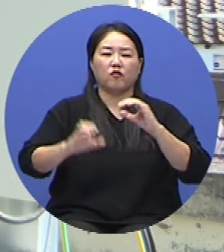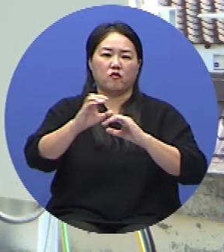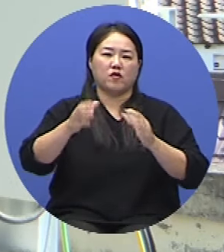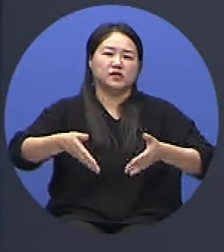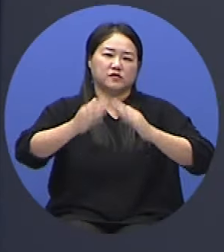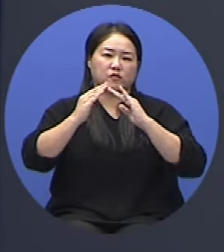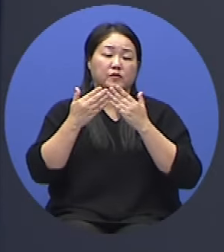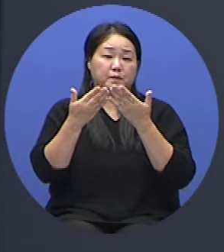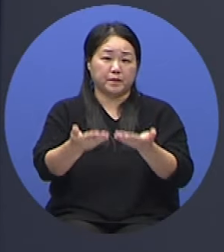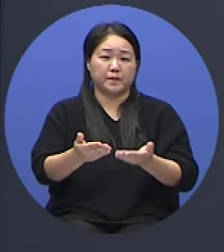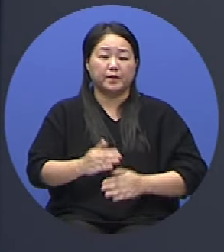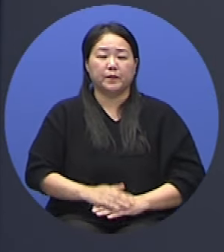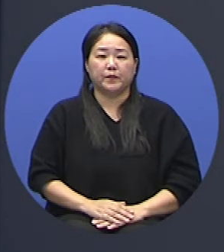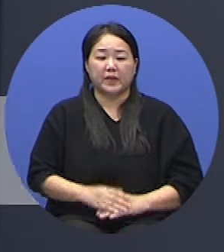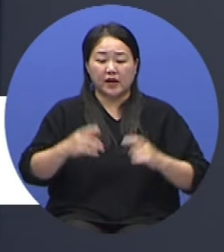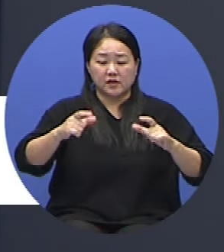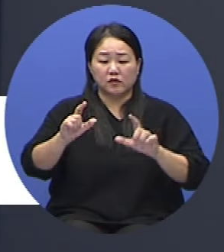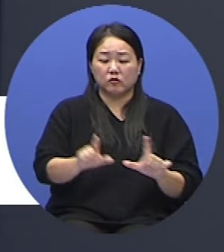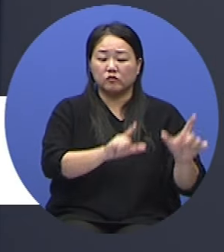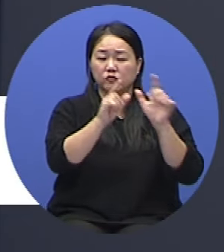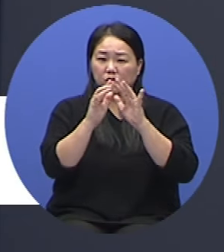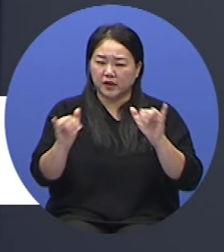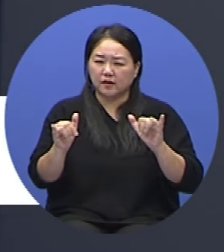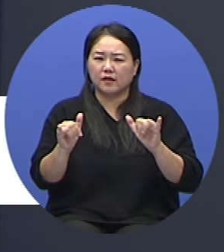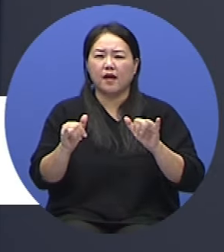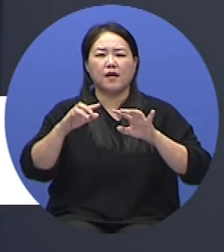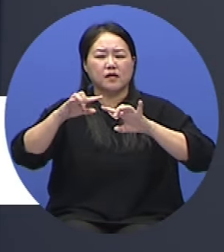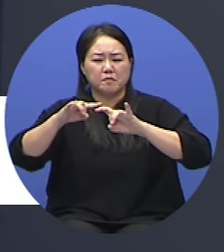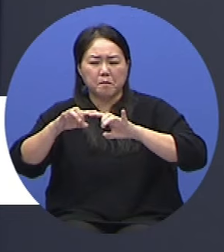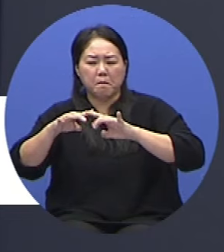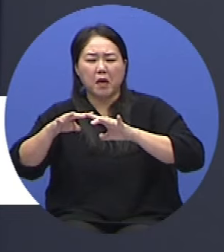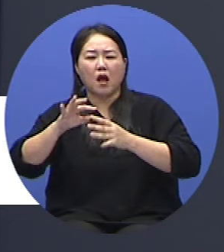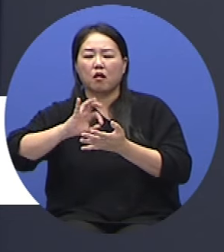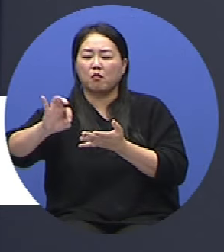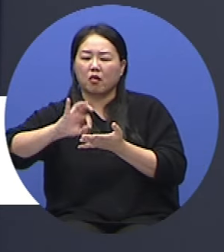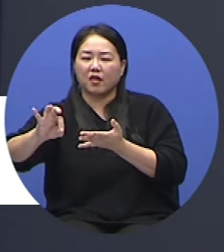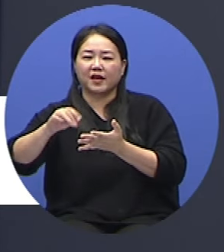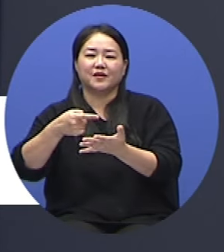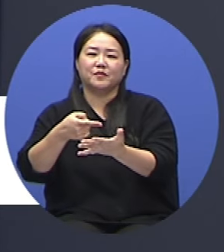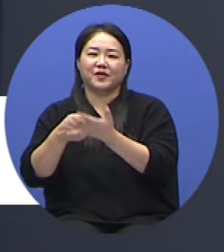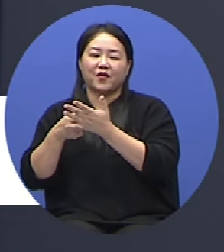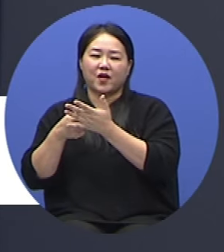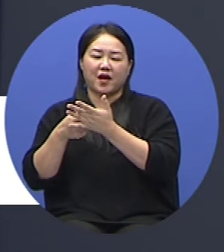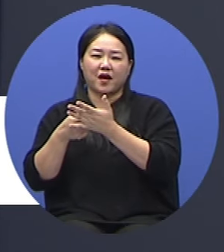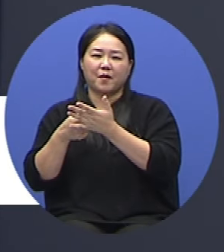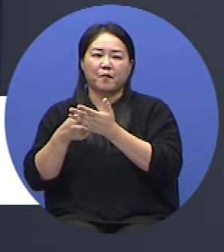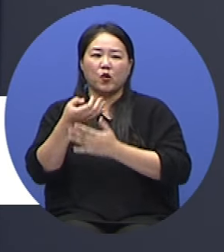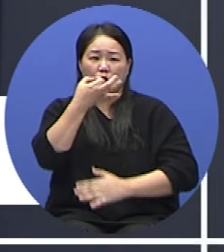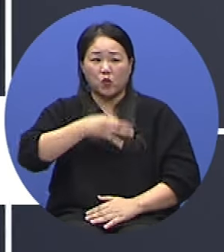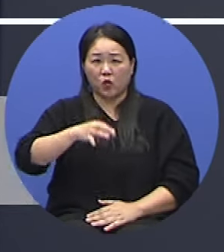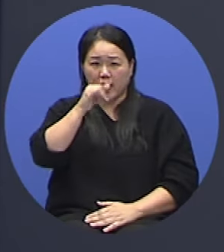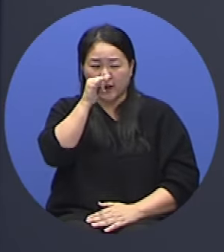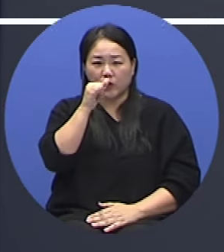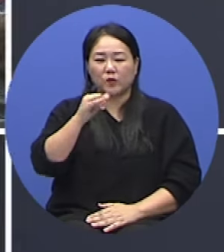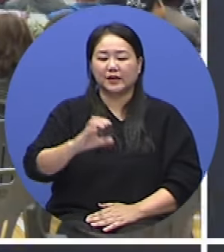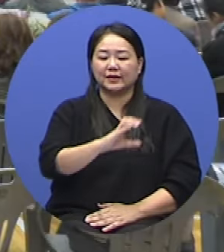설치합니다. 지역 주민들의 에너지 비용 절감 혜택과 탄소 중립 실천에 적극 앞장서겠습니다.